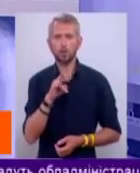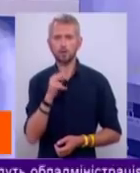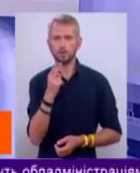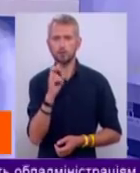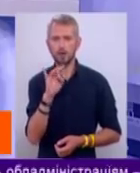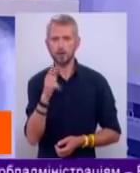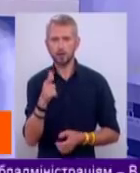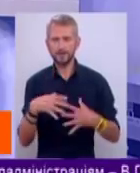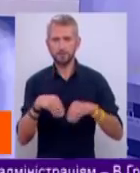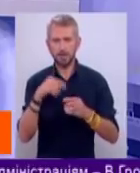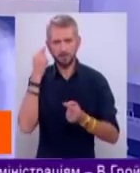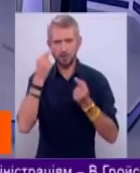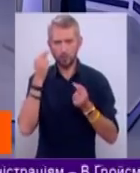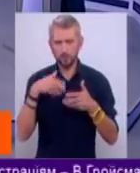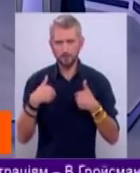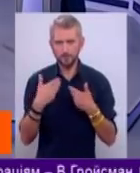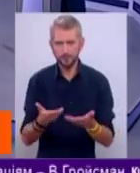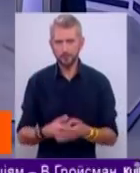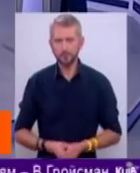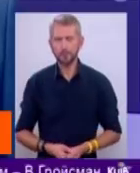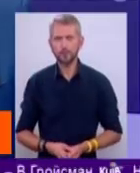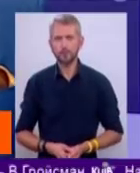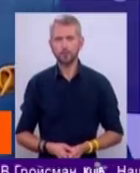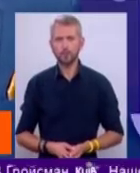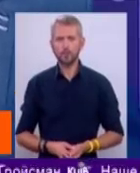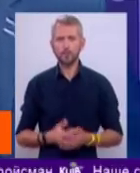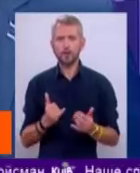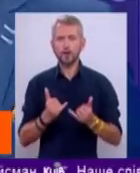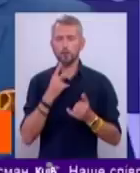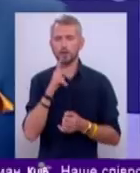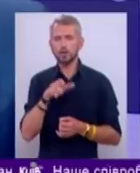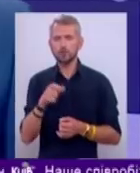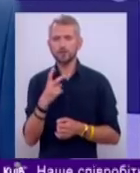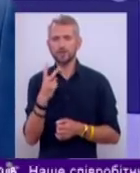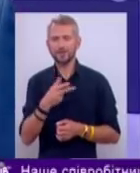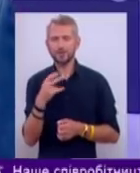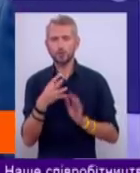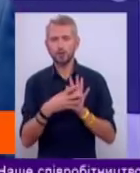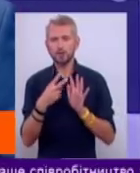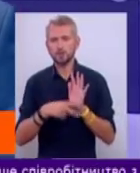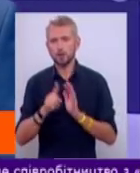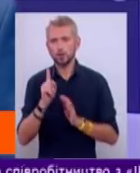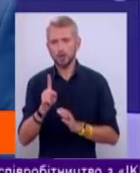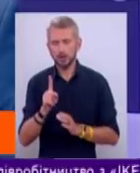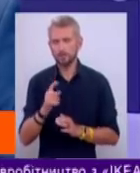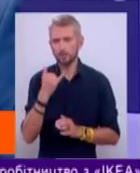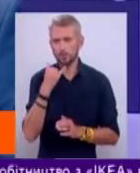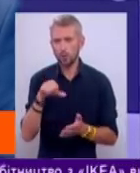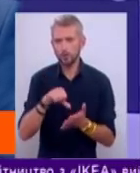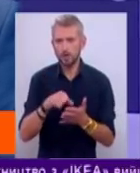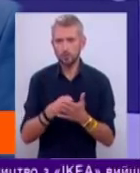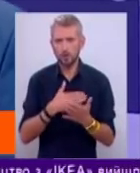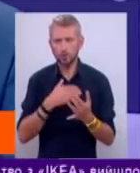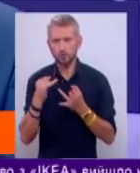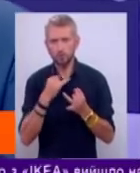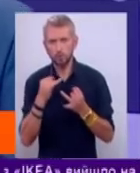Гольцберг, сімейний психолог. Катерино, мої шанування. Добрий день. Шановні глядачі, 223-081, долучайтеся до нашого